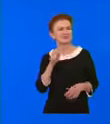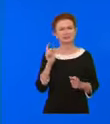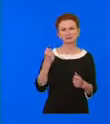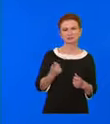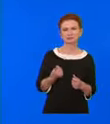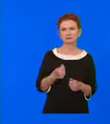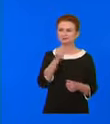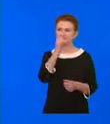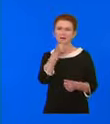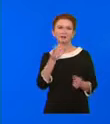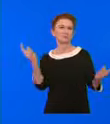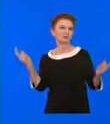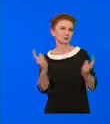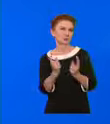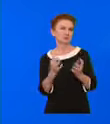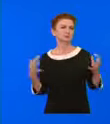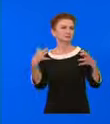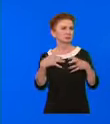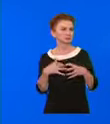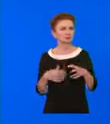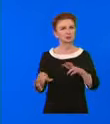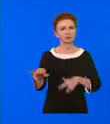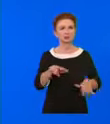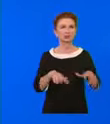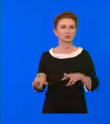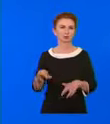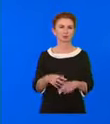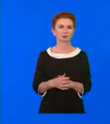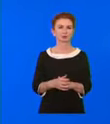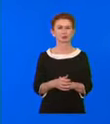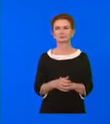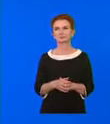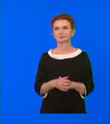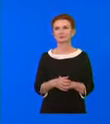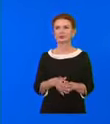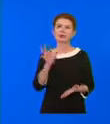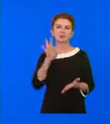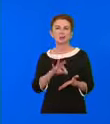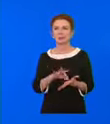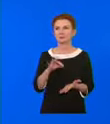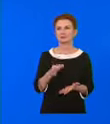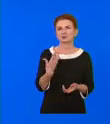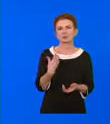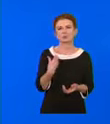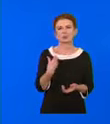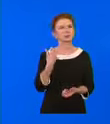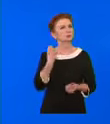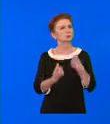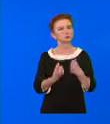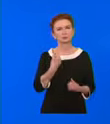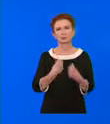bo nie mogliśmy spotkać się z rodziną. I to na pewno bardzo bolesne